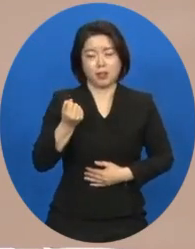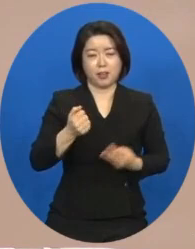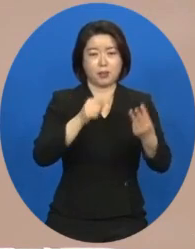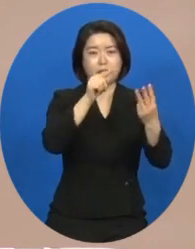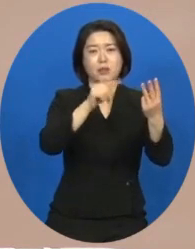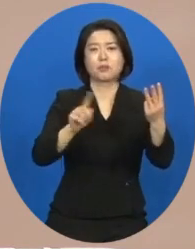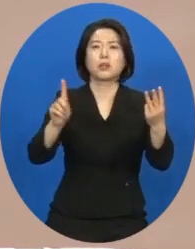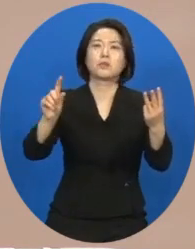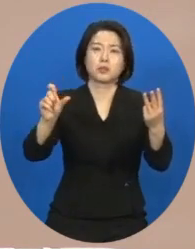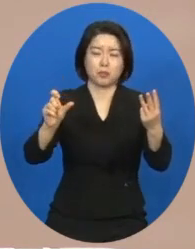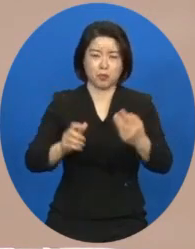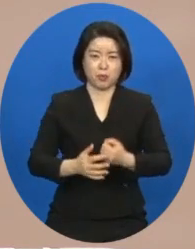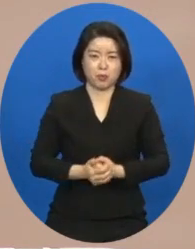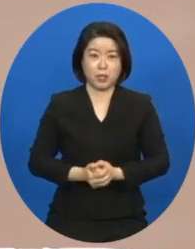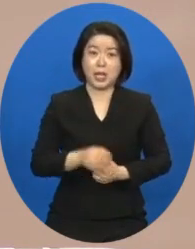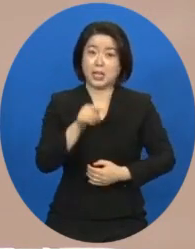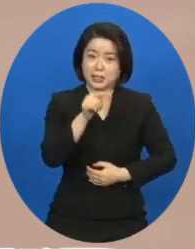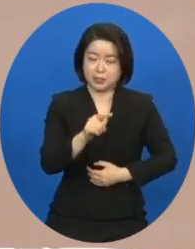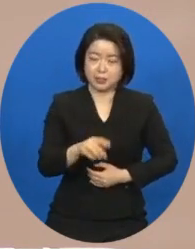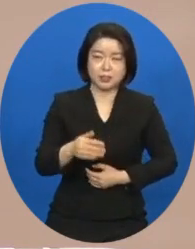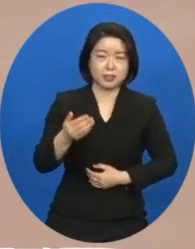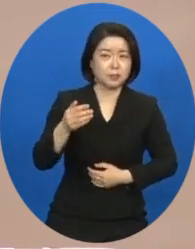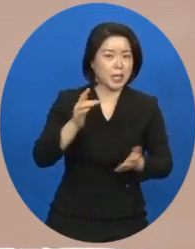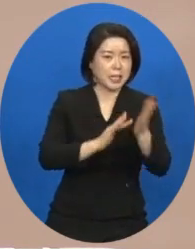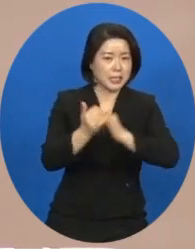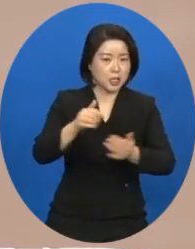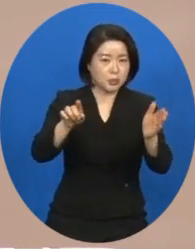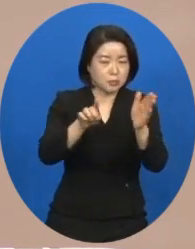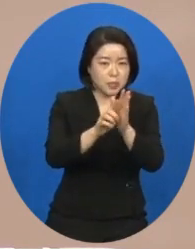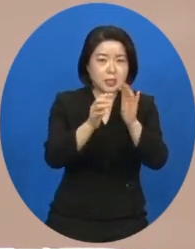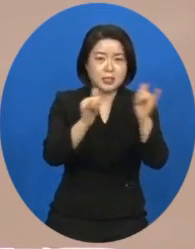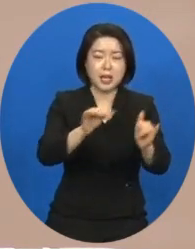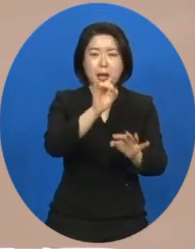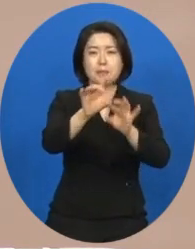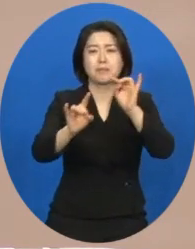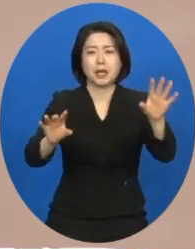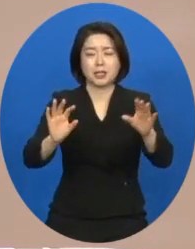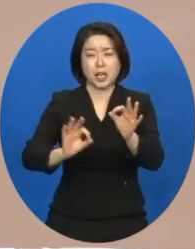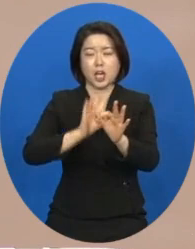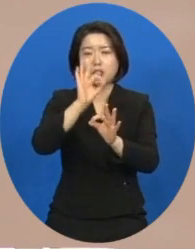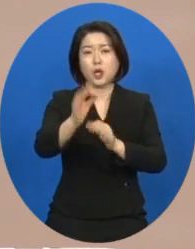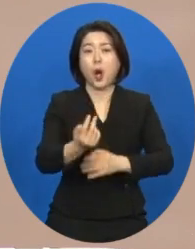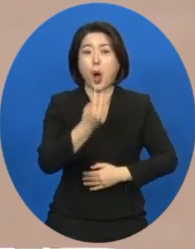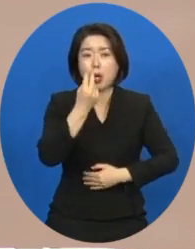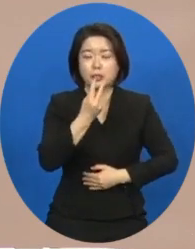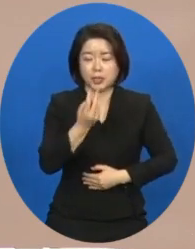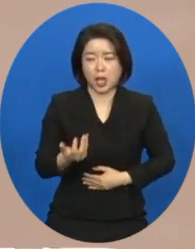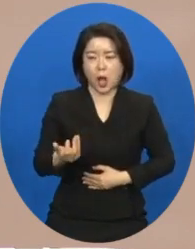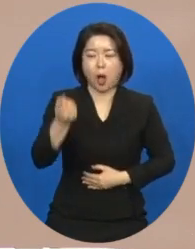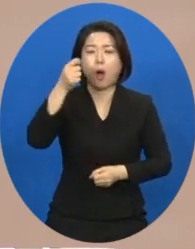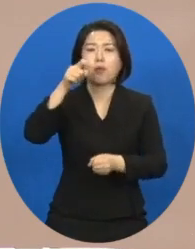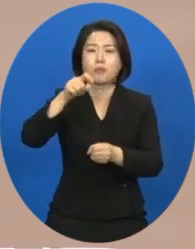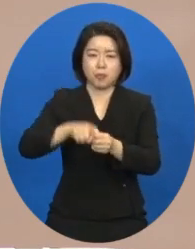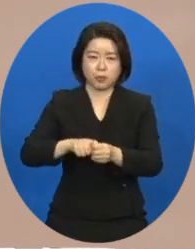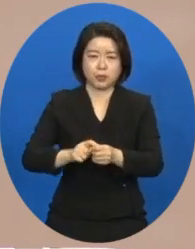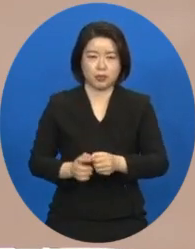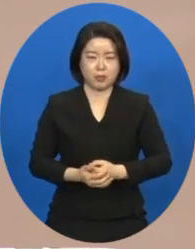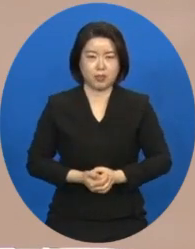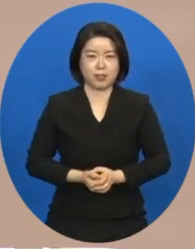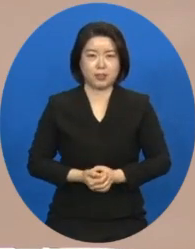말씀입니다. 그것은 그를 믿는 사람마다 영생을 얻게 하려는